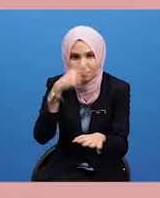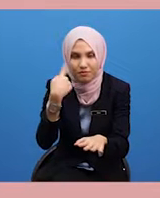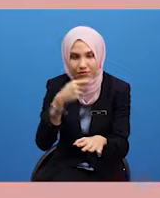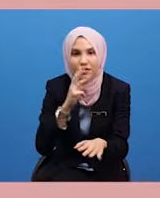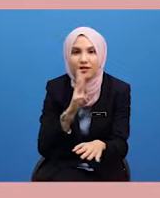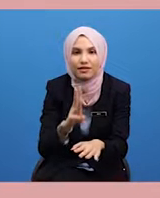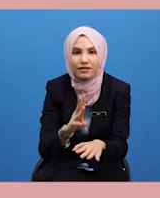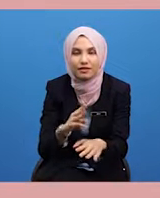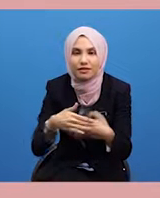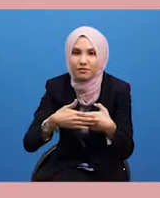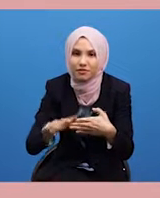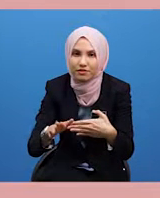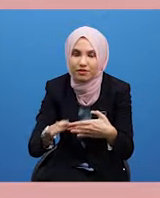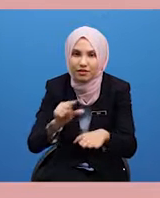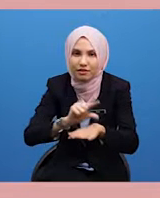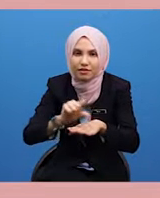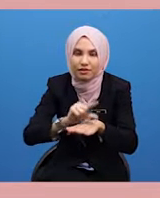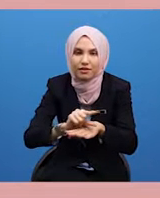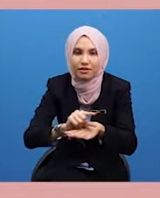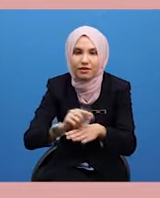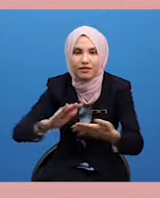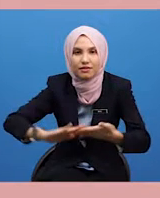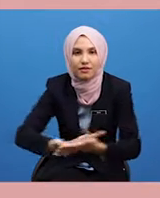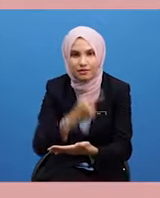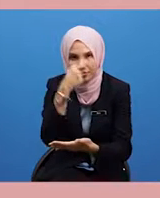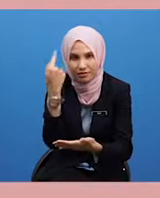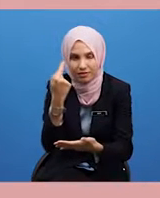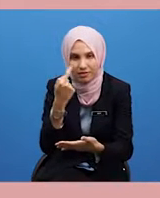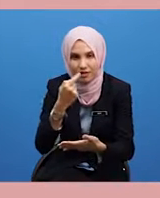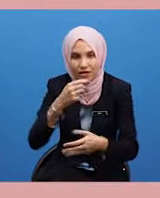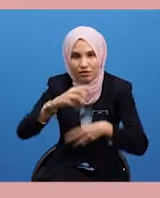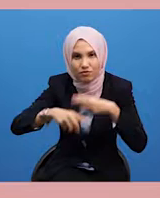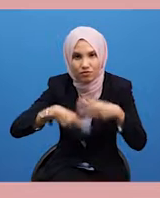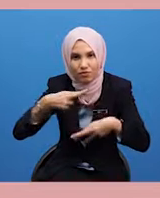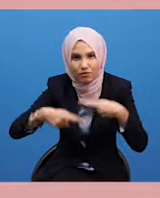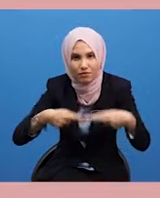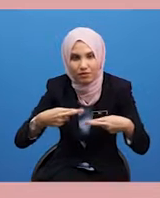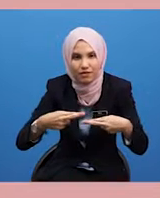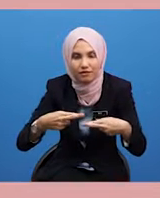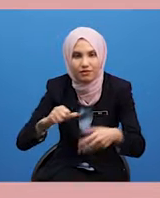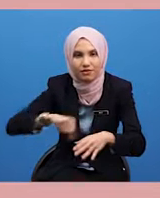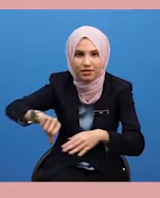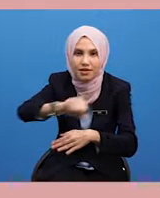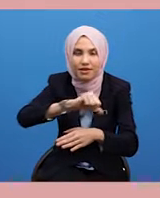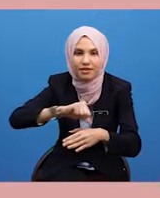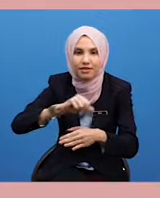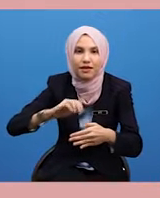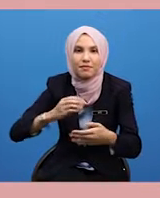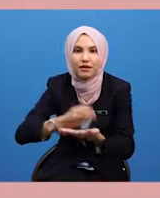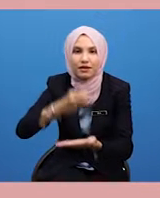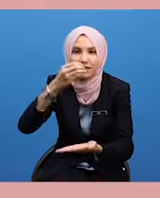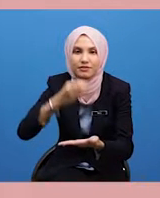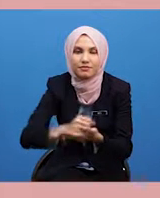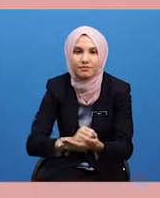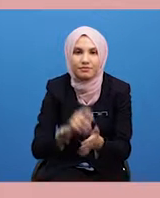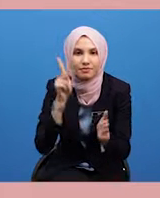Kemudian, gunakan kertas hitam untuk membalut sekitar bekas berkenaan. Bagi bekas yang